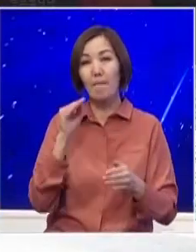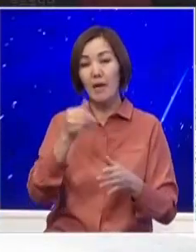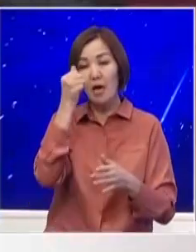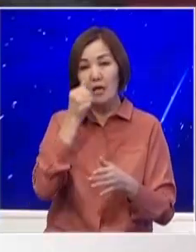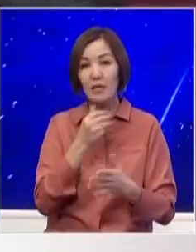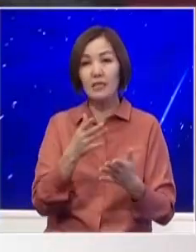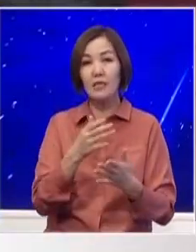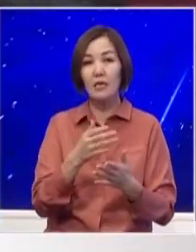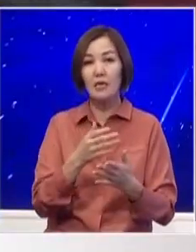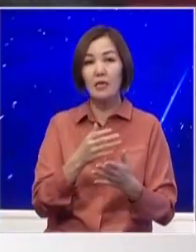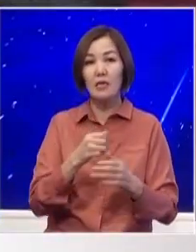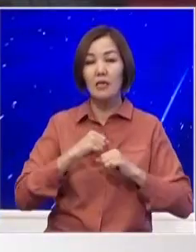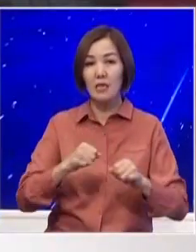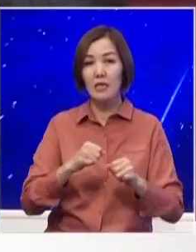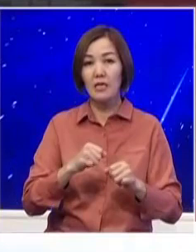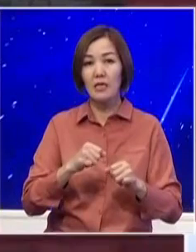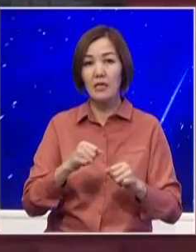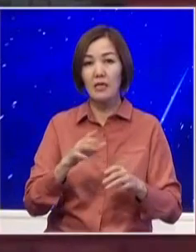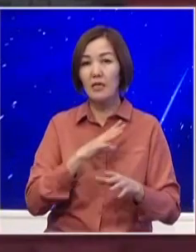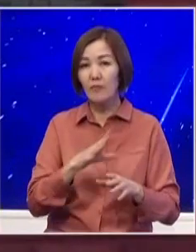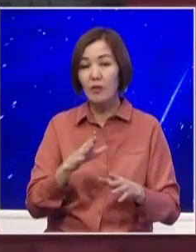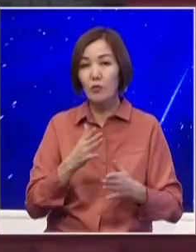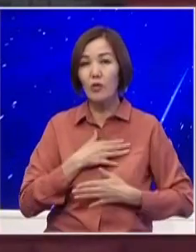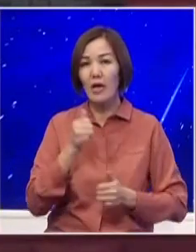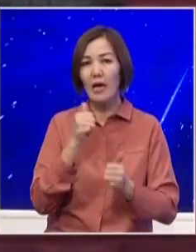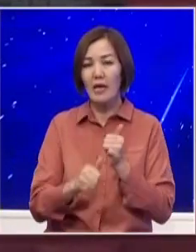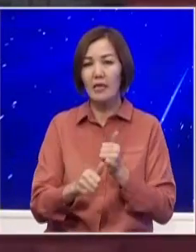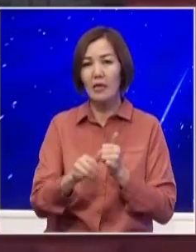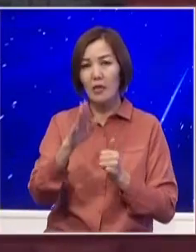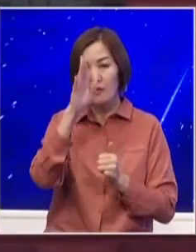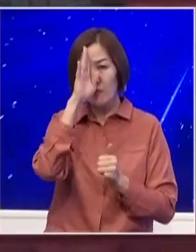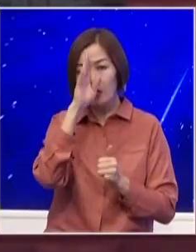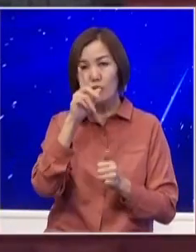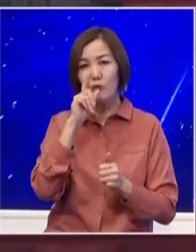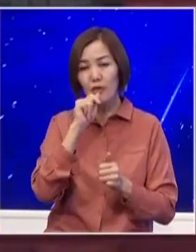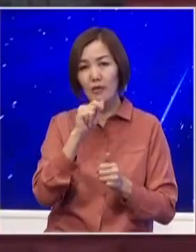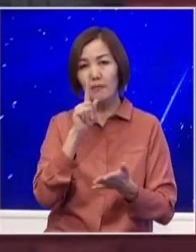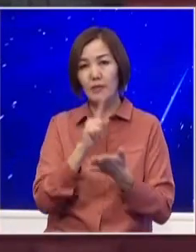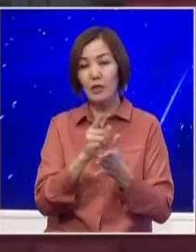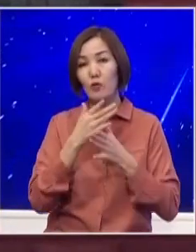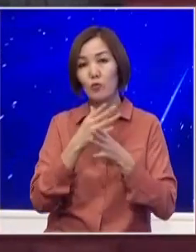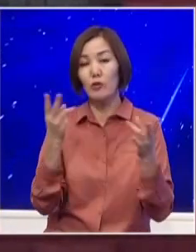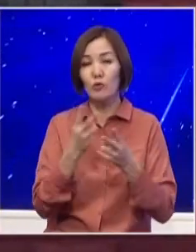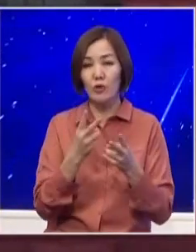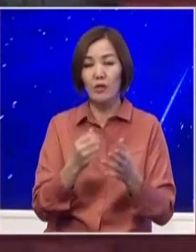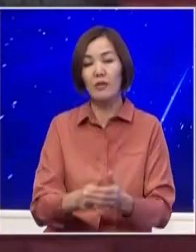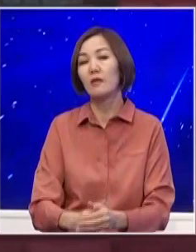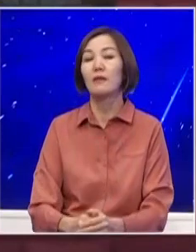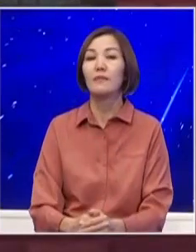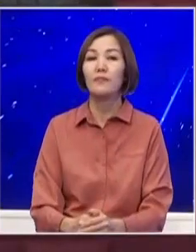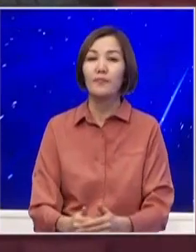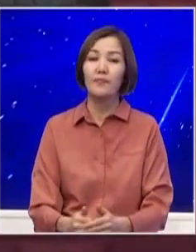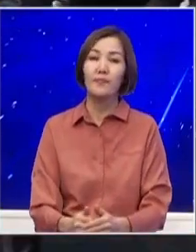рахмет. Ерлік деп санаймын, әр ер азаматтың өз міндеті деп ойлаймын, көмектесіп, барынан қолынан